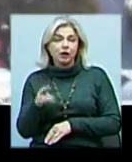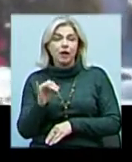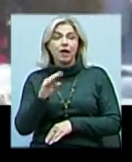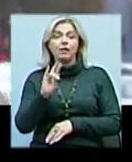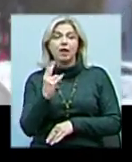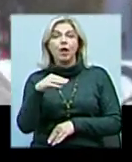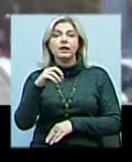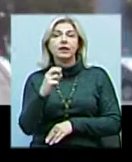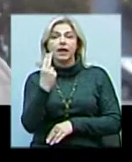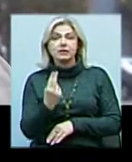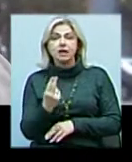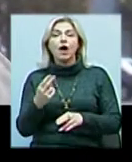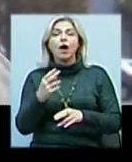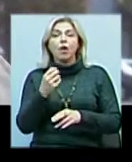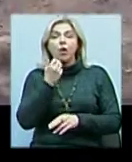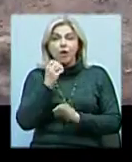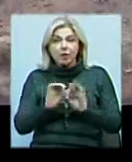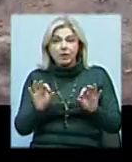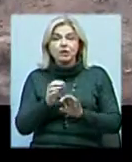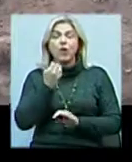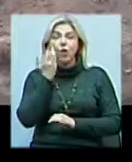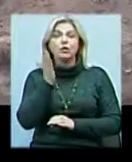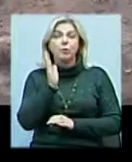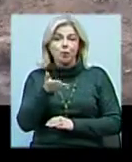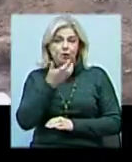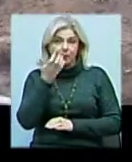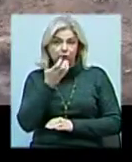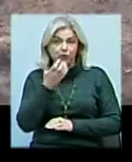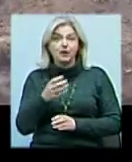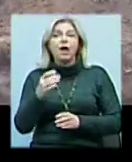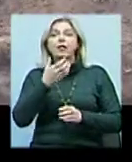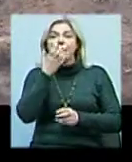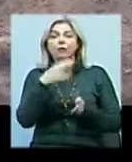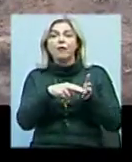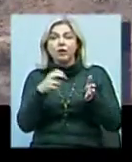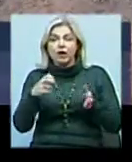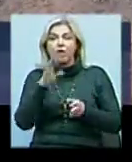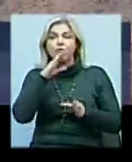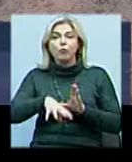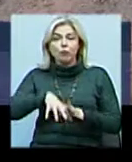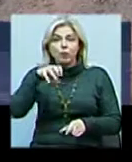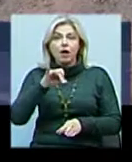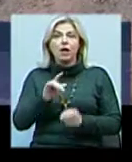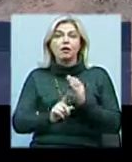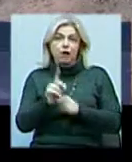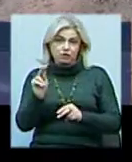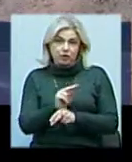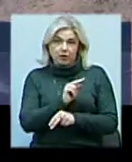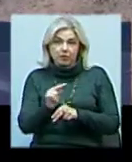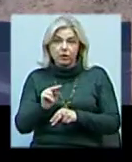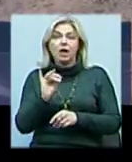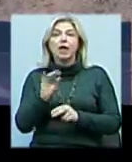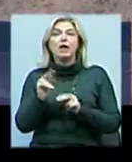до житлового масиву повернеться тепло. Вимкнули, відкачали воду і почали ремонтувати. Відремонтували